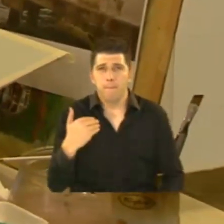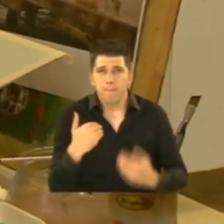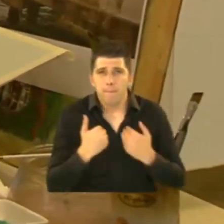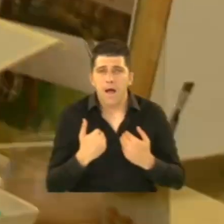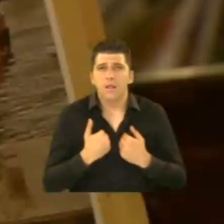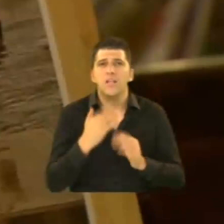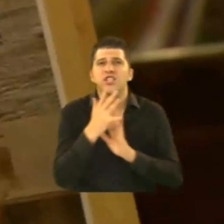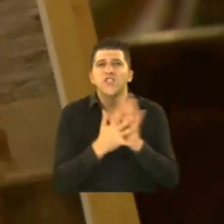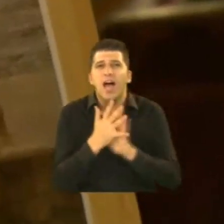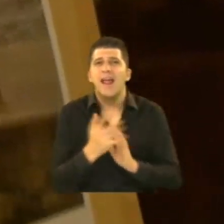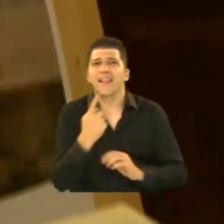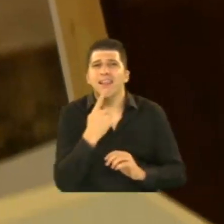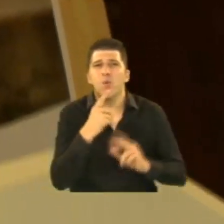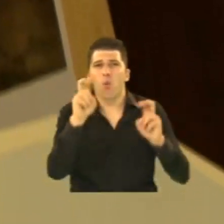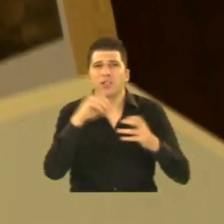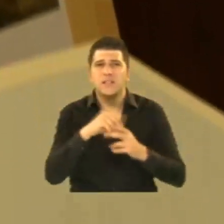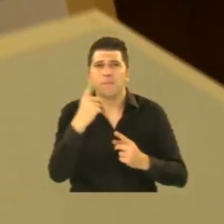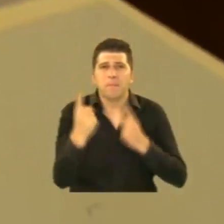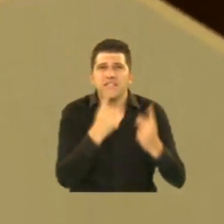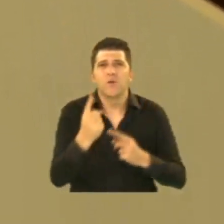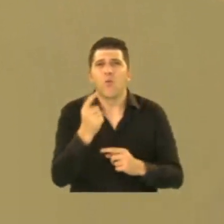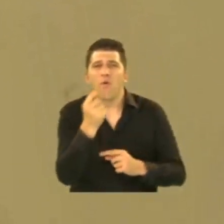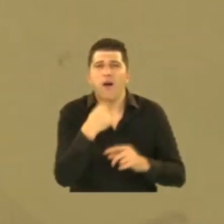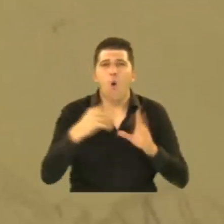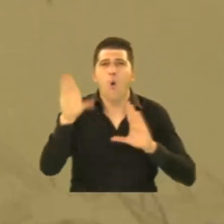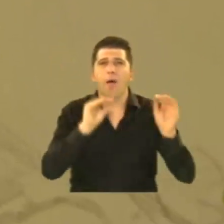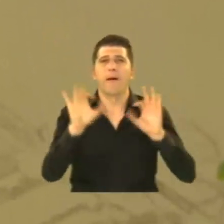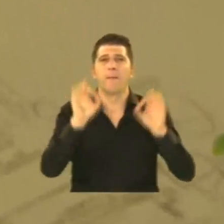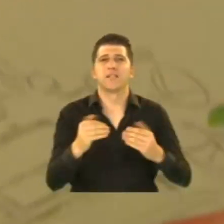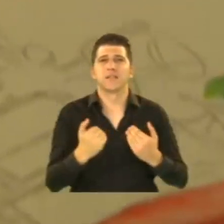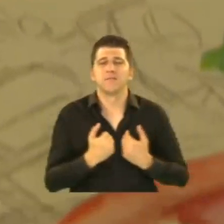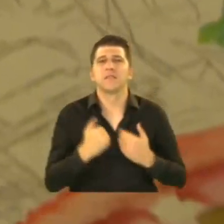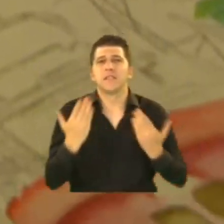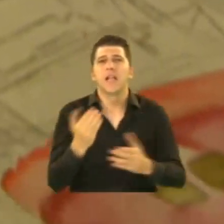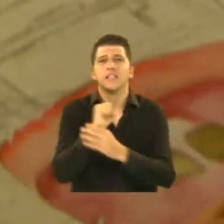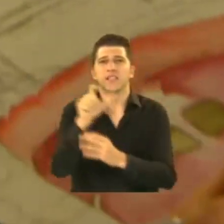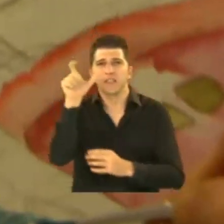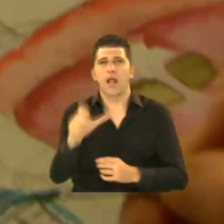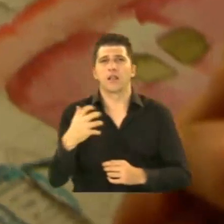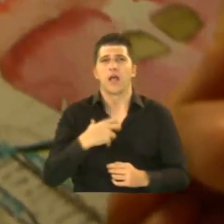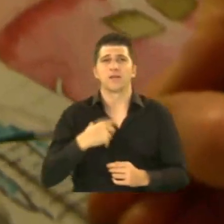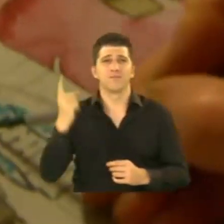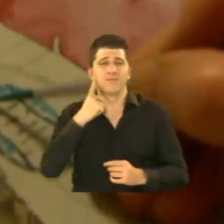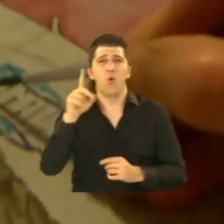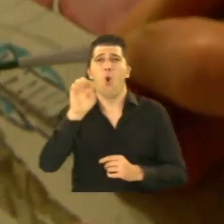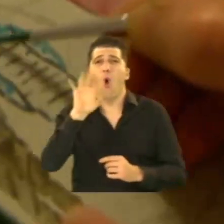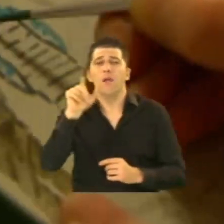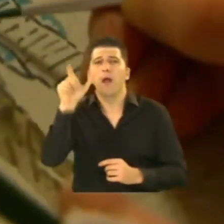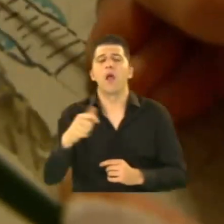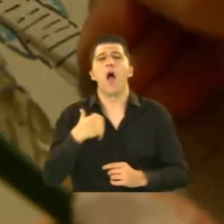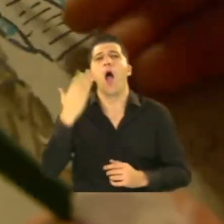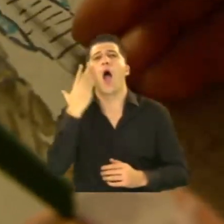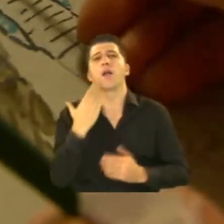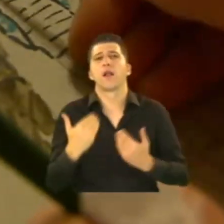Ben de işaret diliyle ilgili bir şeyler öğrenmeye başladım. Zaten sanatçılığına, sanatkarlığına ve